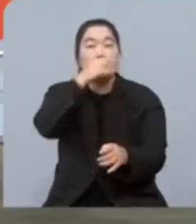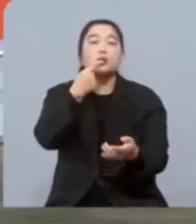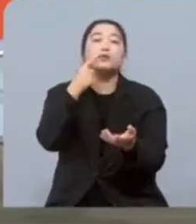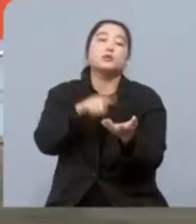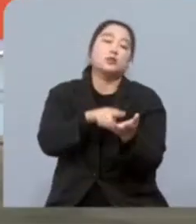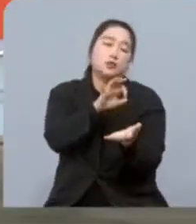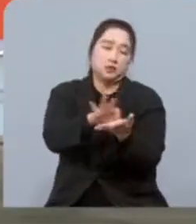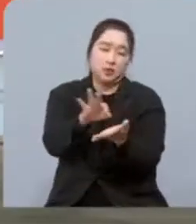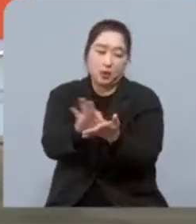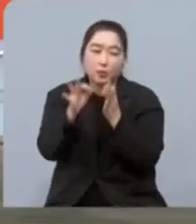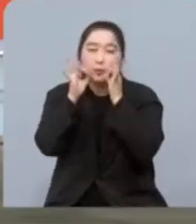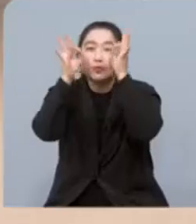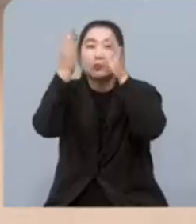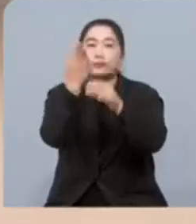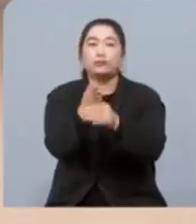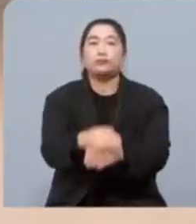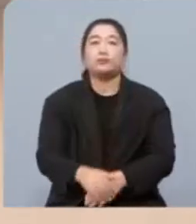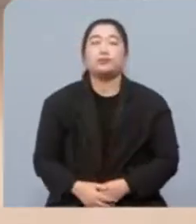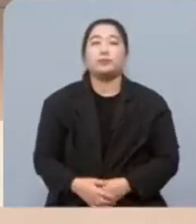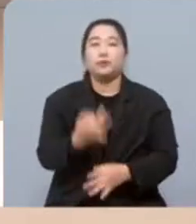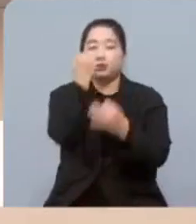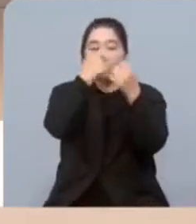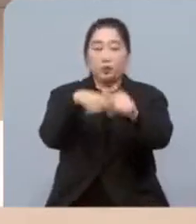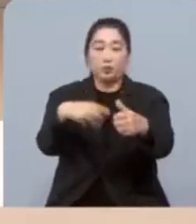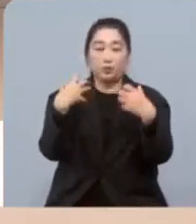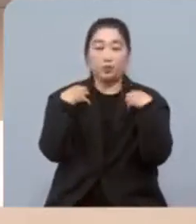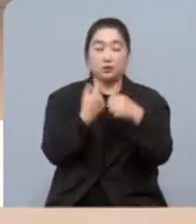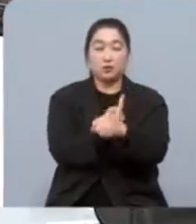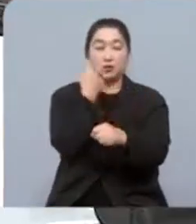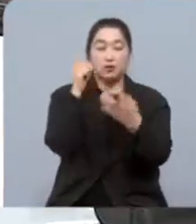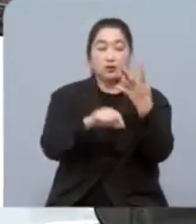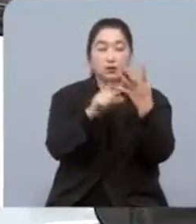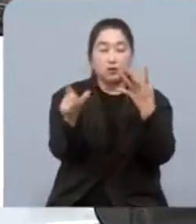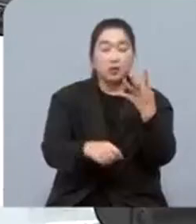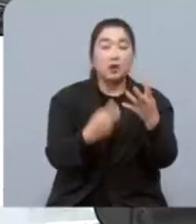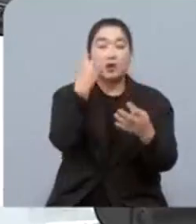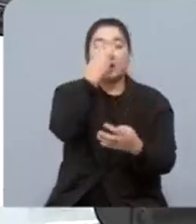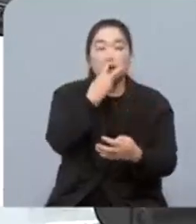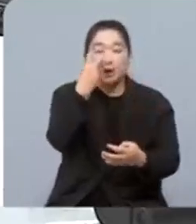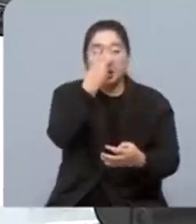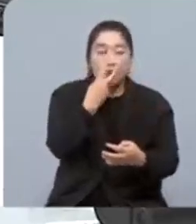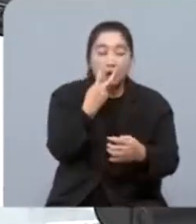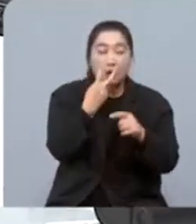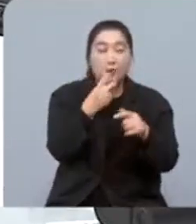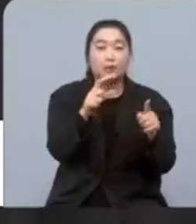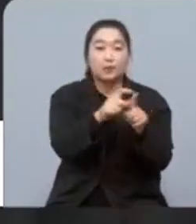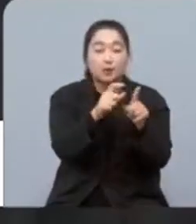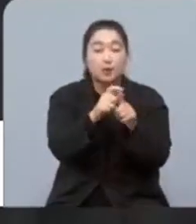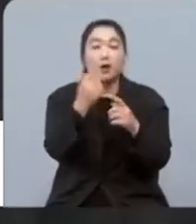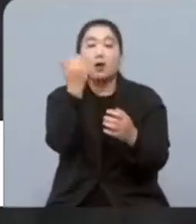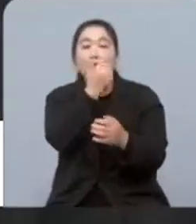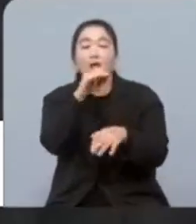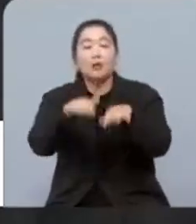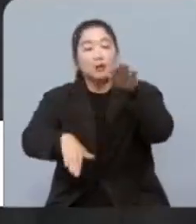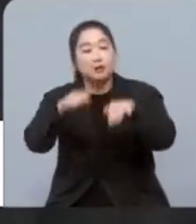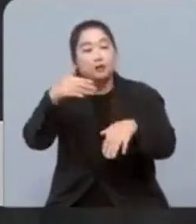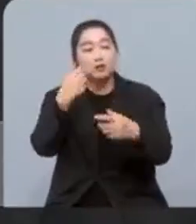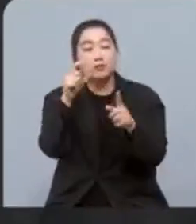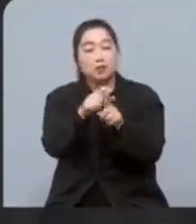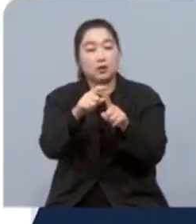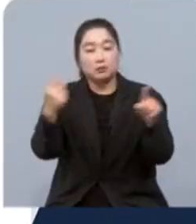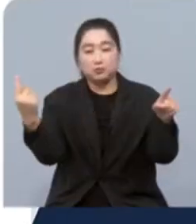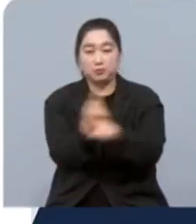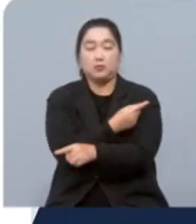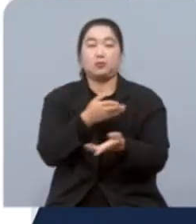쓰려는 노력이 한창입니다. 충북교육청은 지난해 4월 감사용어에 이어 최근 성차별 용어 개선안을